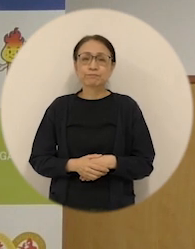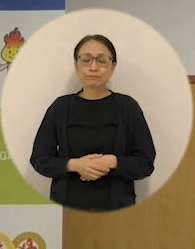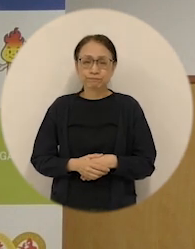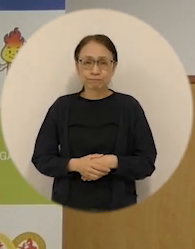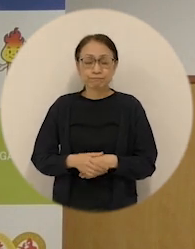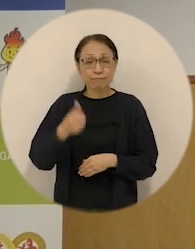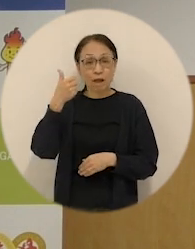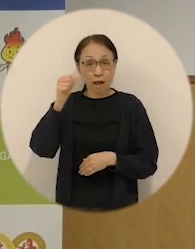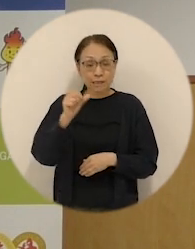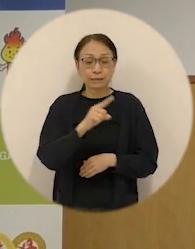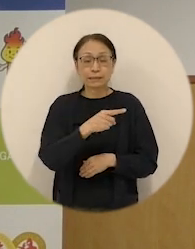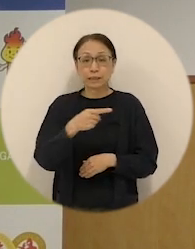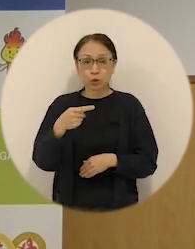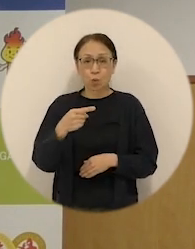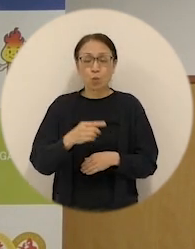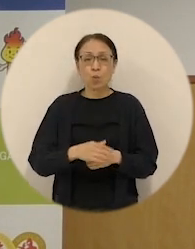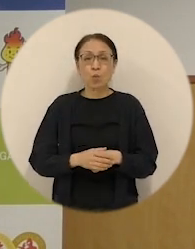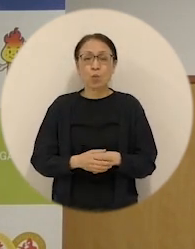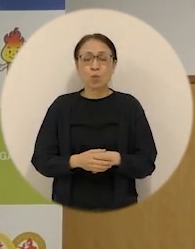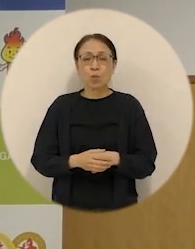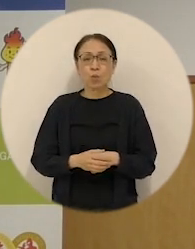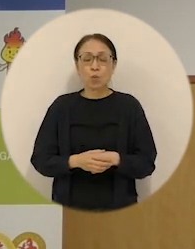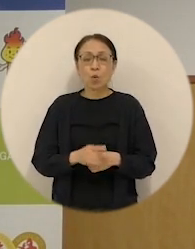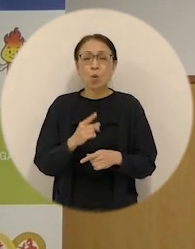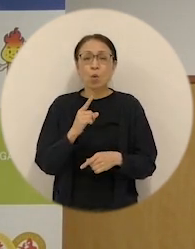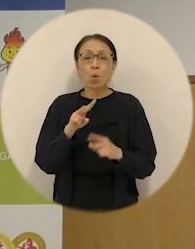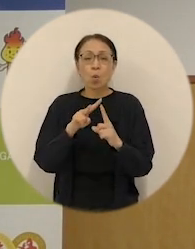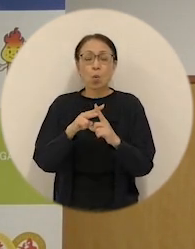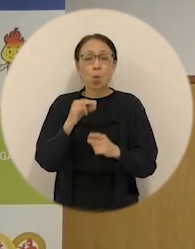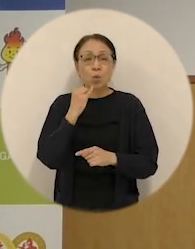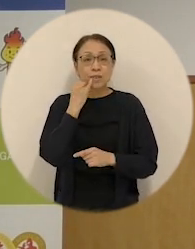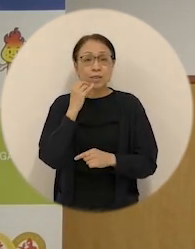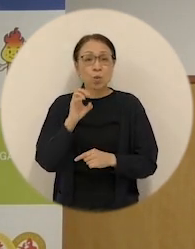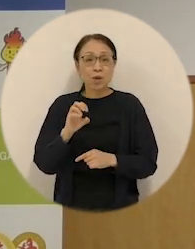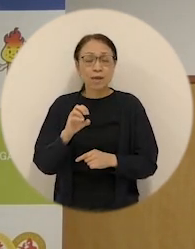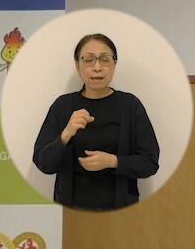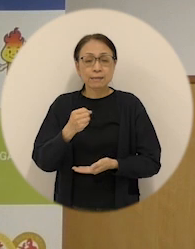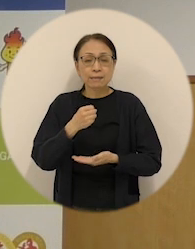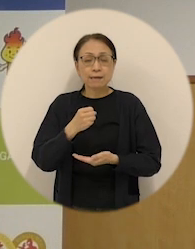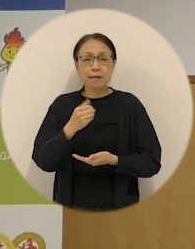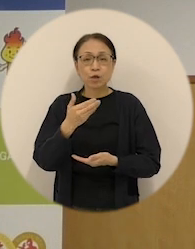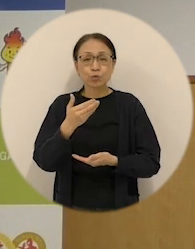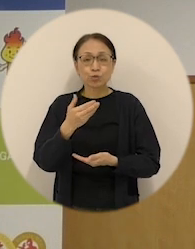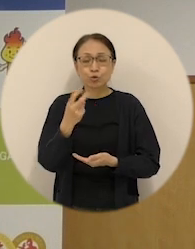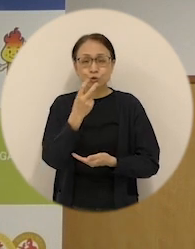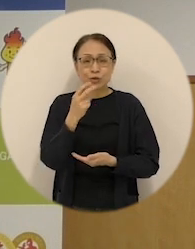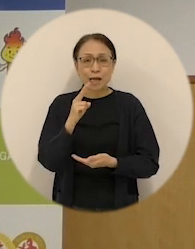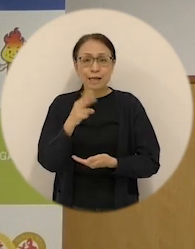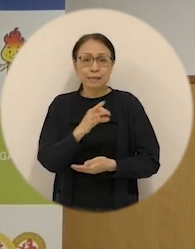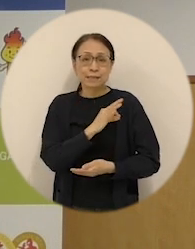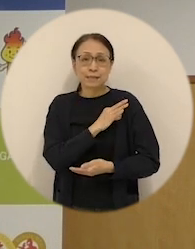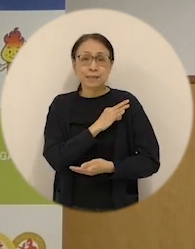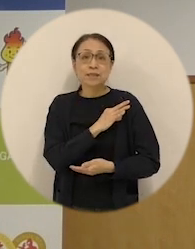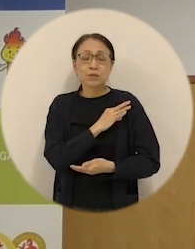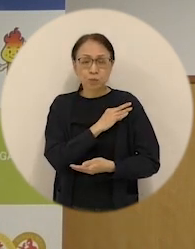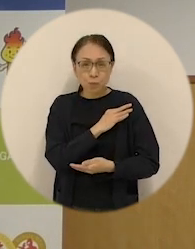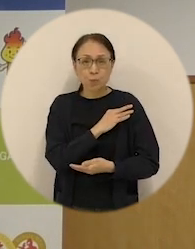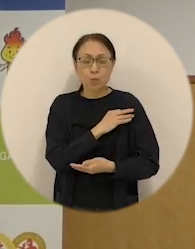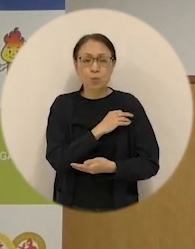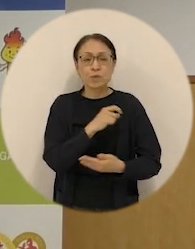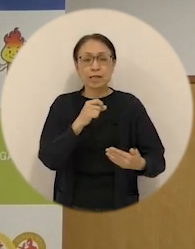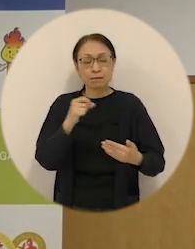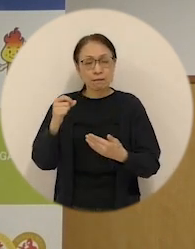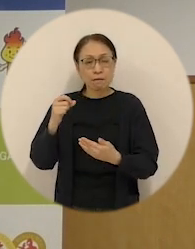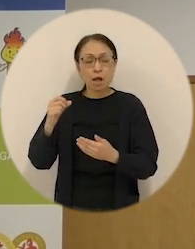案第1号、押尾江財産区管理員の選任につき同意を求めることについてであります